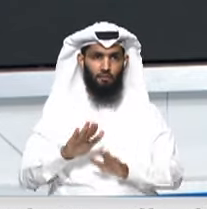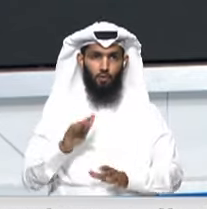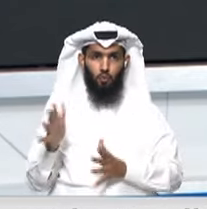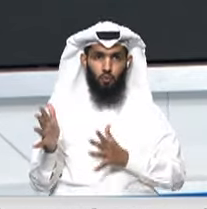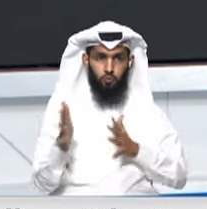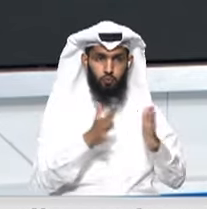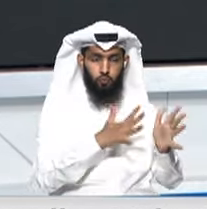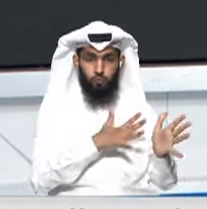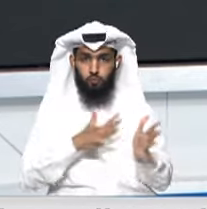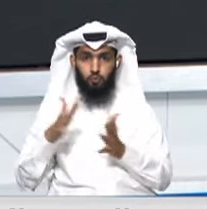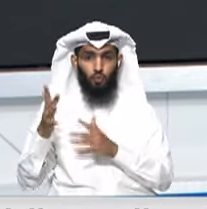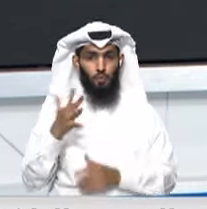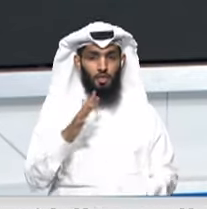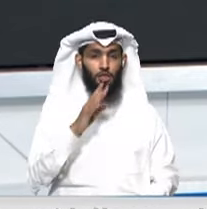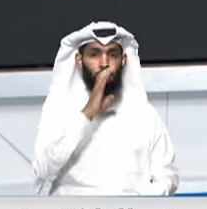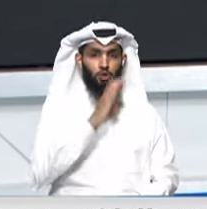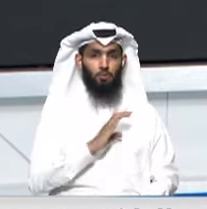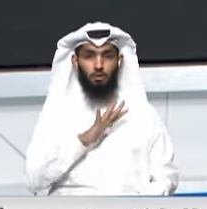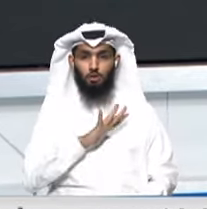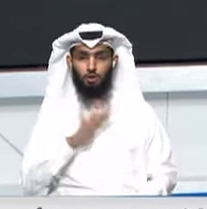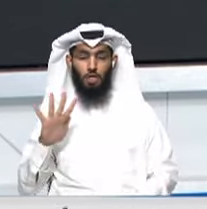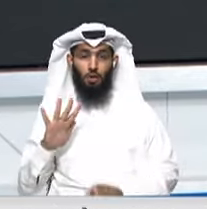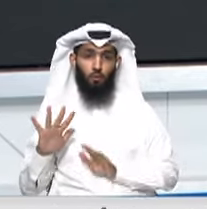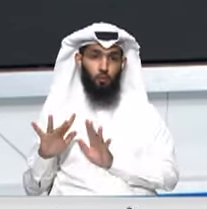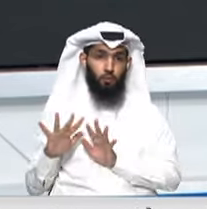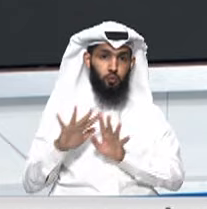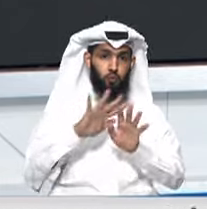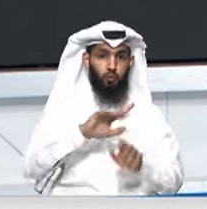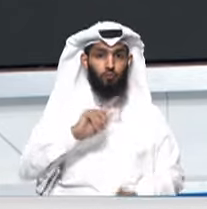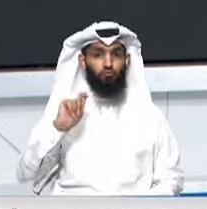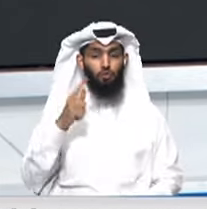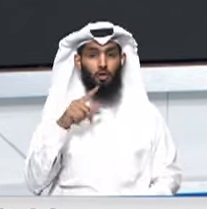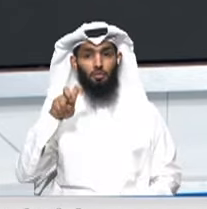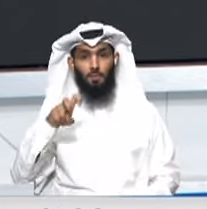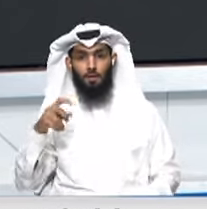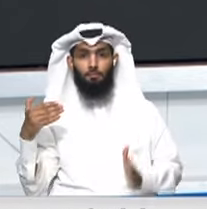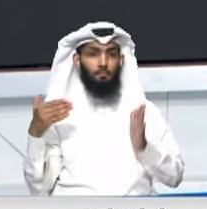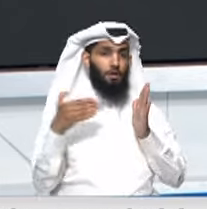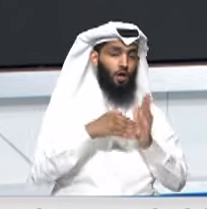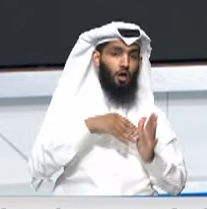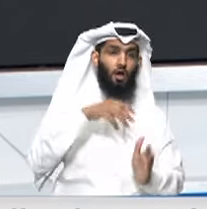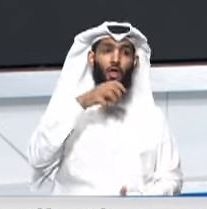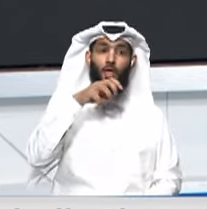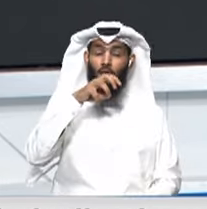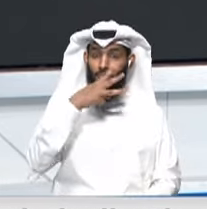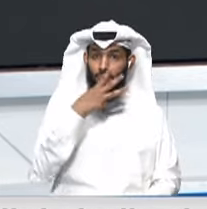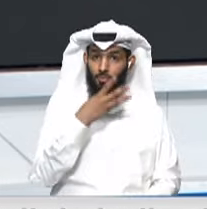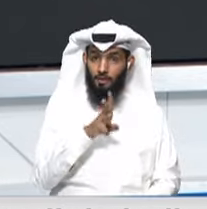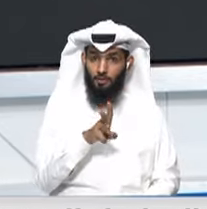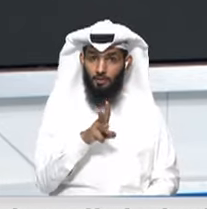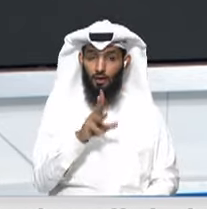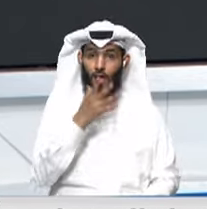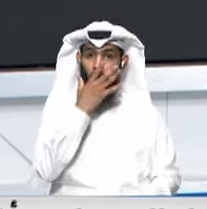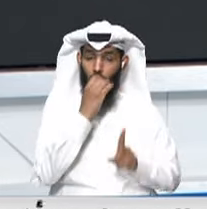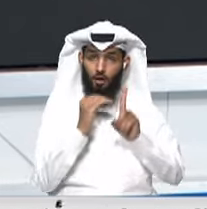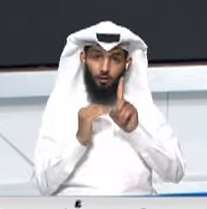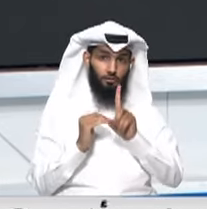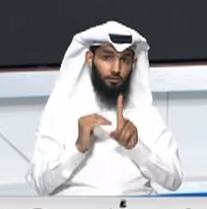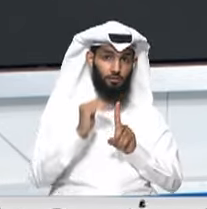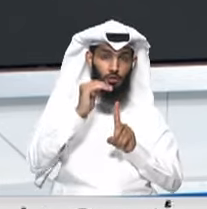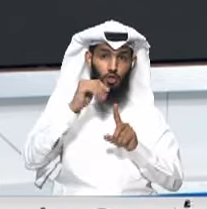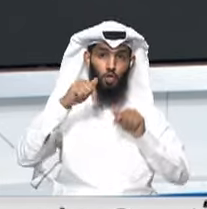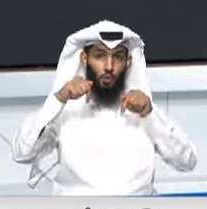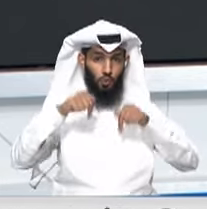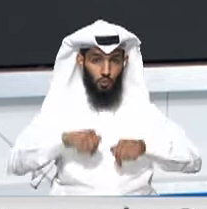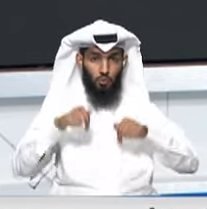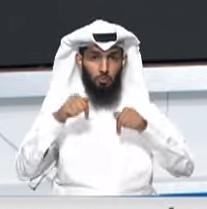الكوس الجنوبية الشرقية سرعتها بشكل عام ما بين 8 إلى 30 كيلومتر ساعة، ودرجات الحرارة متوقعة في منتصف